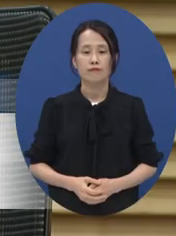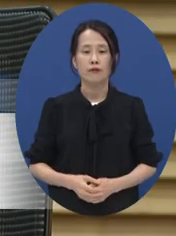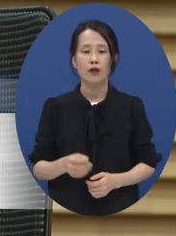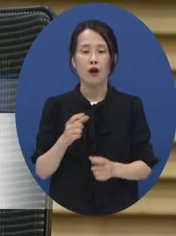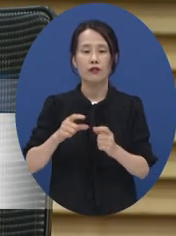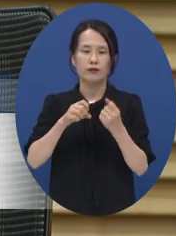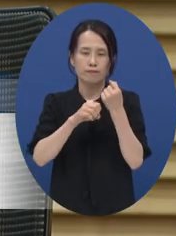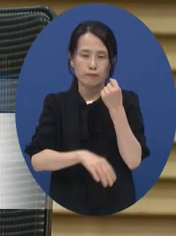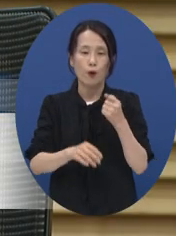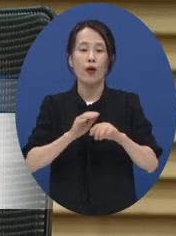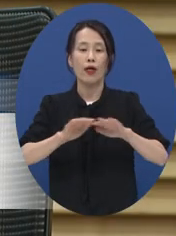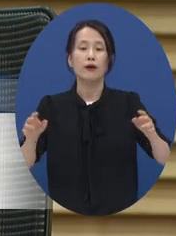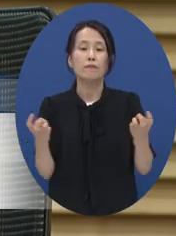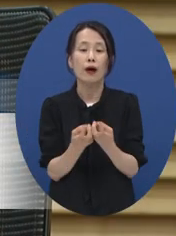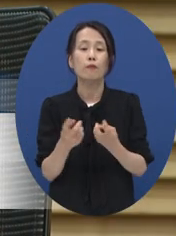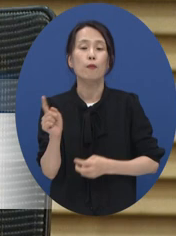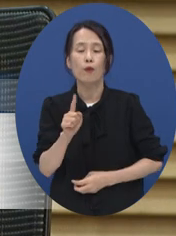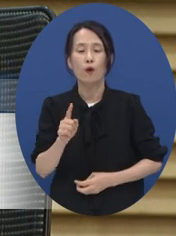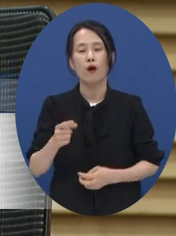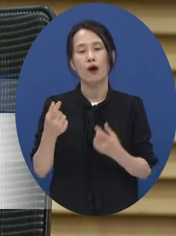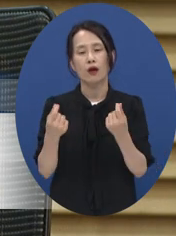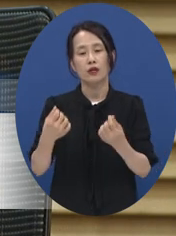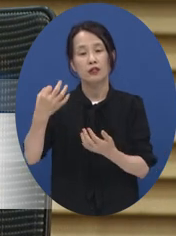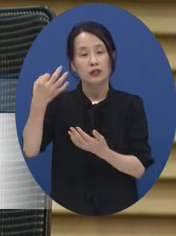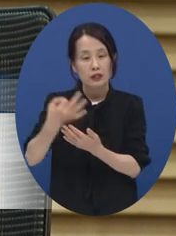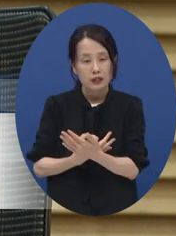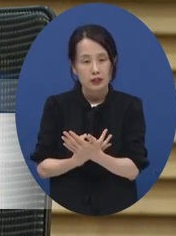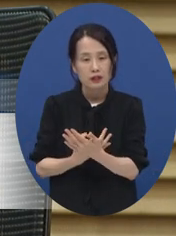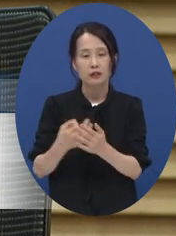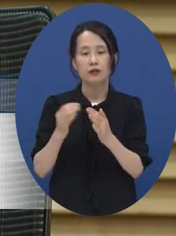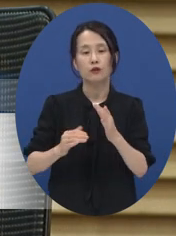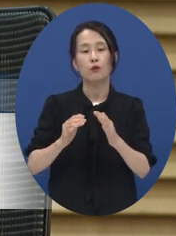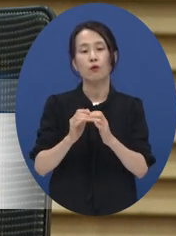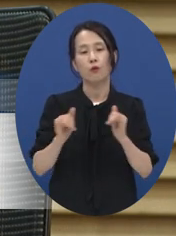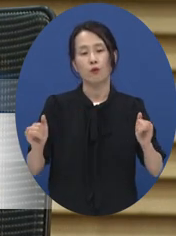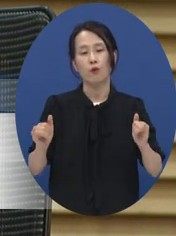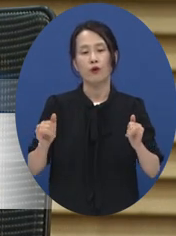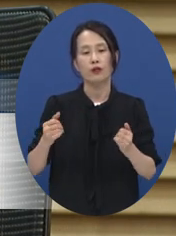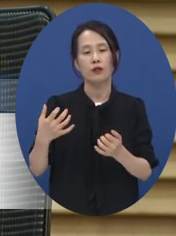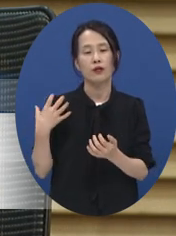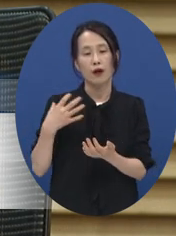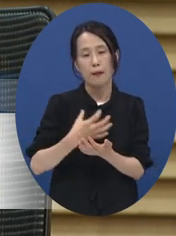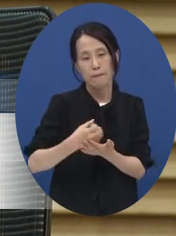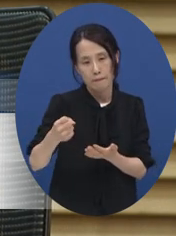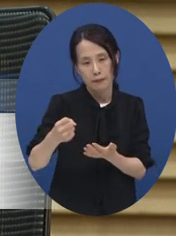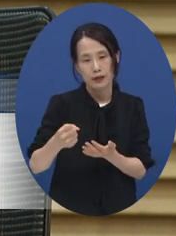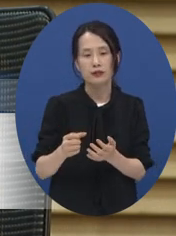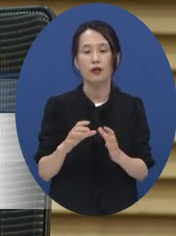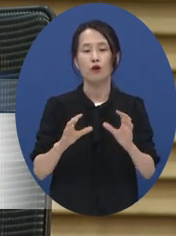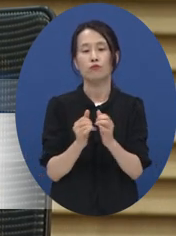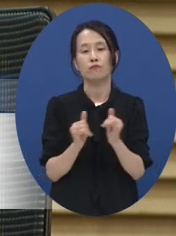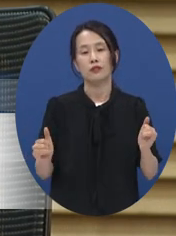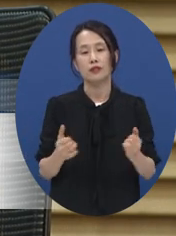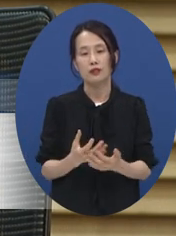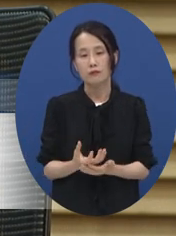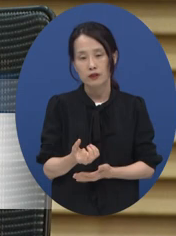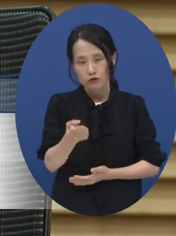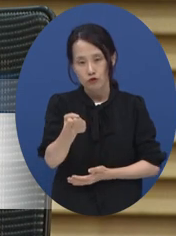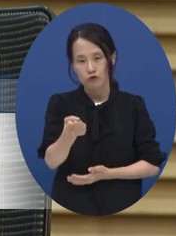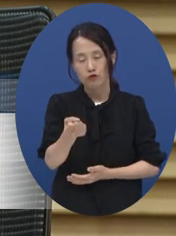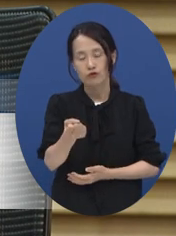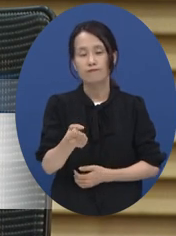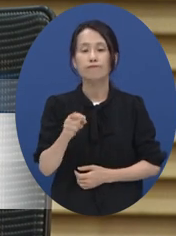더 근본적인 해결책이라면 이러한 불로소득은 결국 공공이 환수해서